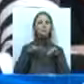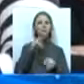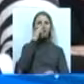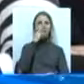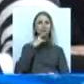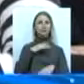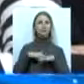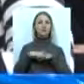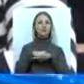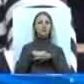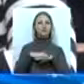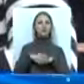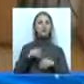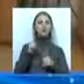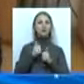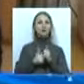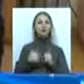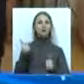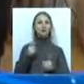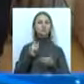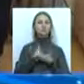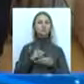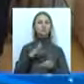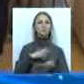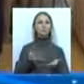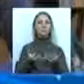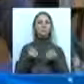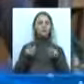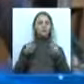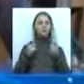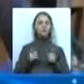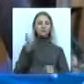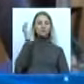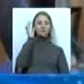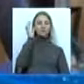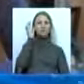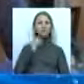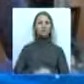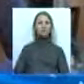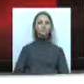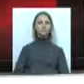қарамайтын әр азамат табысқа жету жолында ізденуге міндетті. Ауғанбек Манарбекұлы, Бауыржан Смағұлы, Көкші ақпарат.